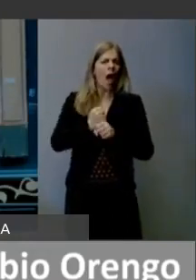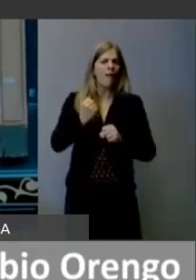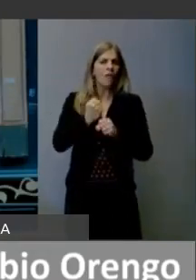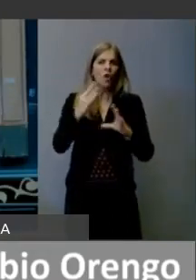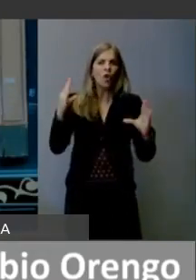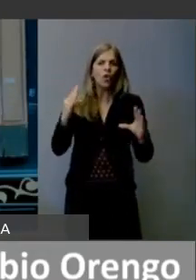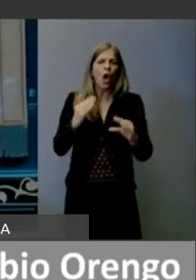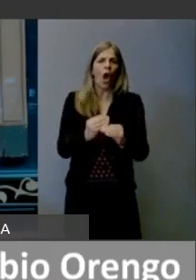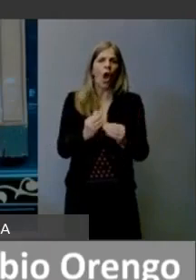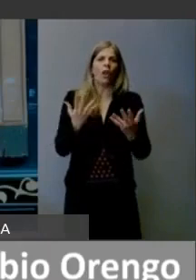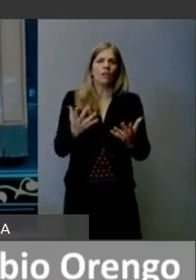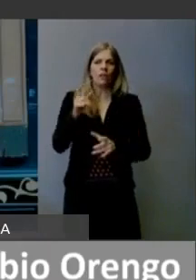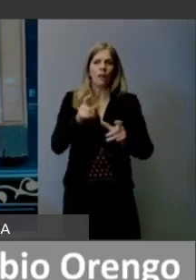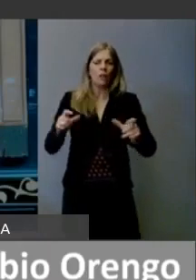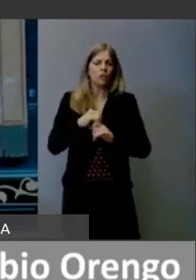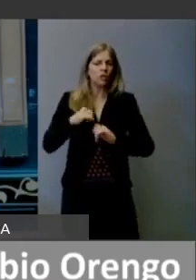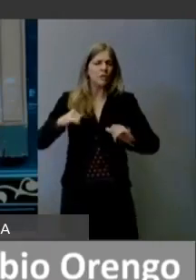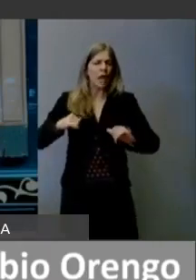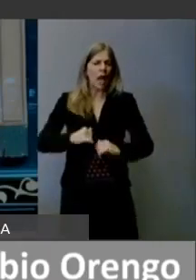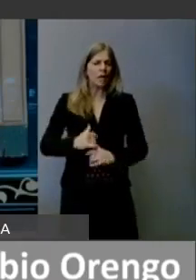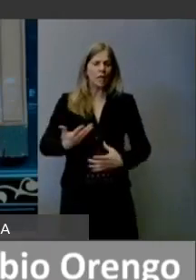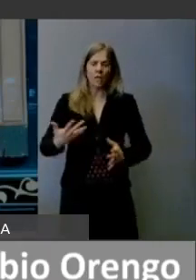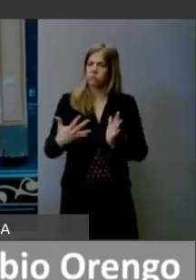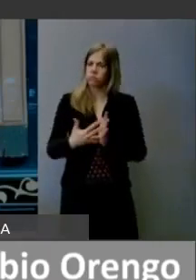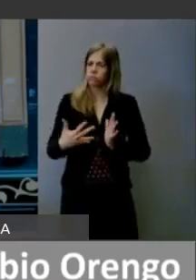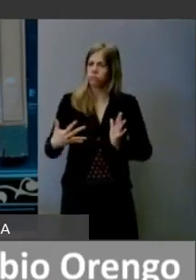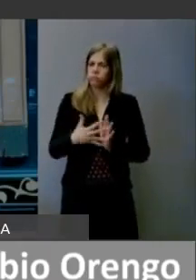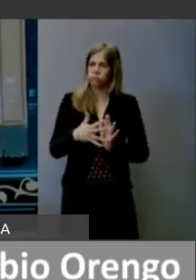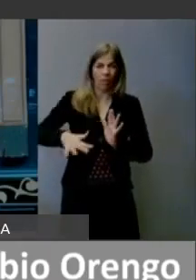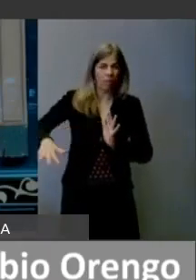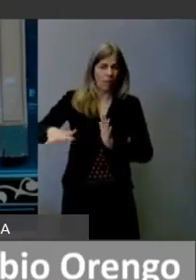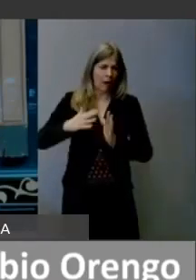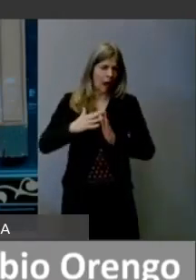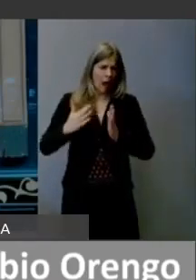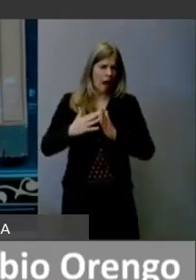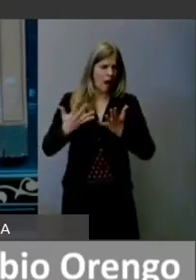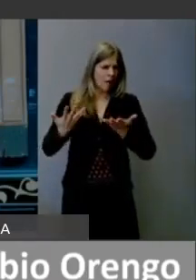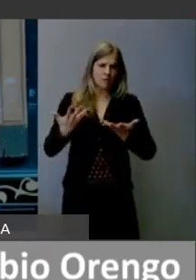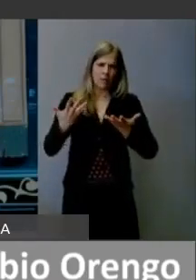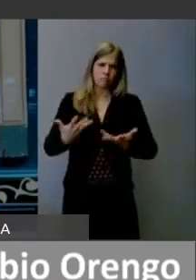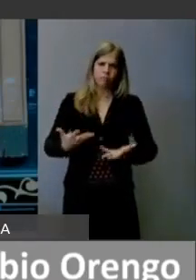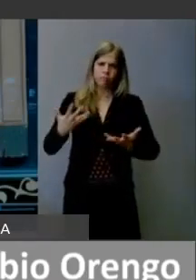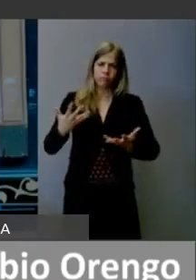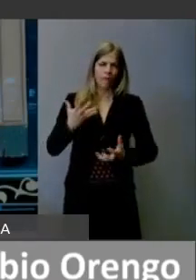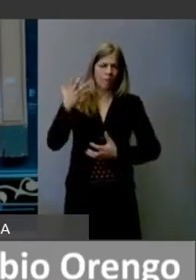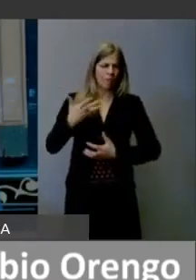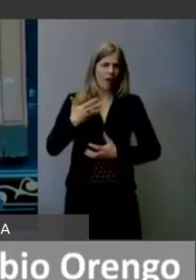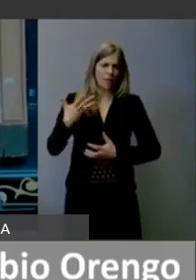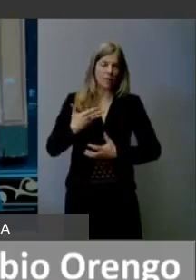di cittadini che vivono nelle abitazioni circostanti. Prego, consigliere Villa.